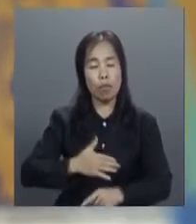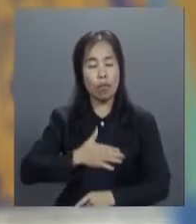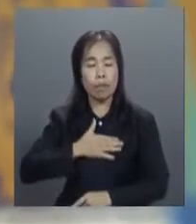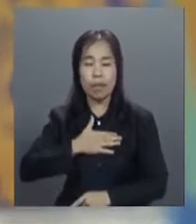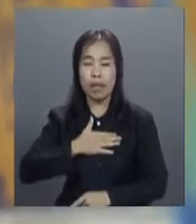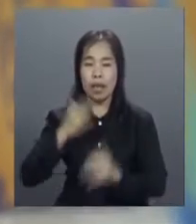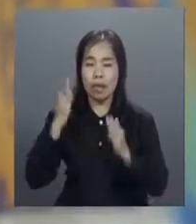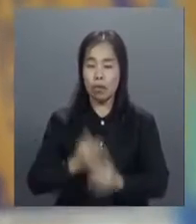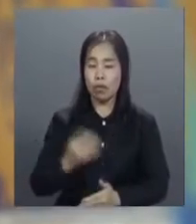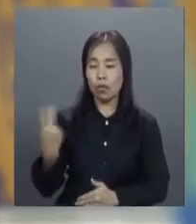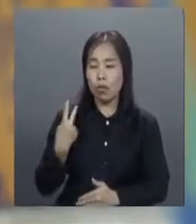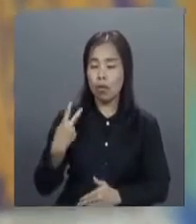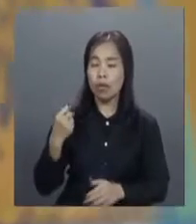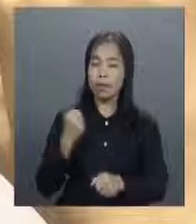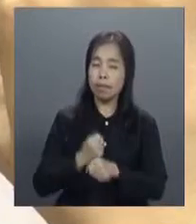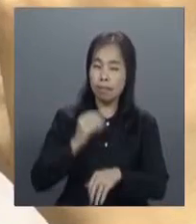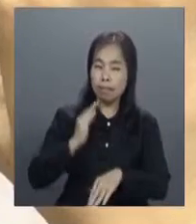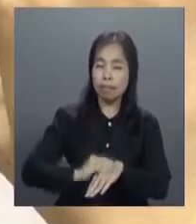สายศิลปะไทย